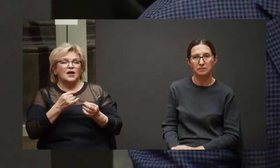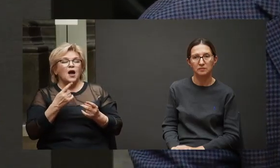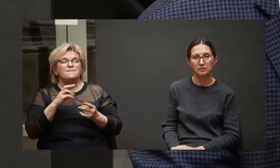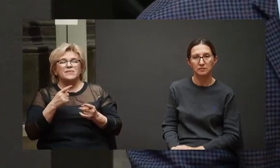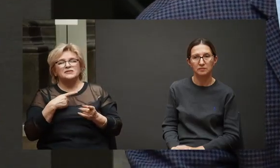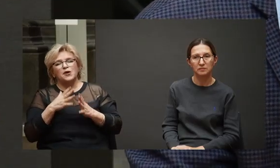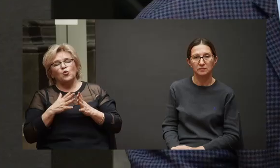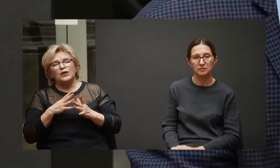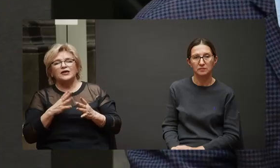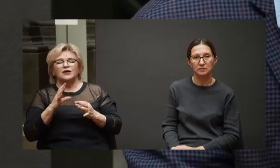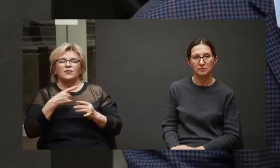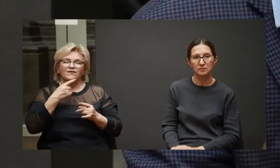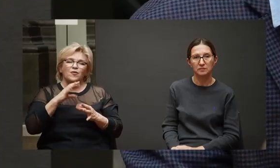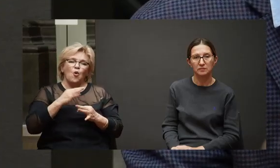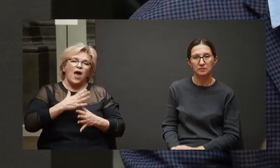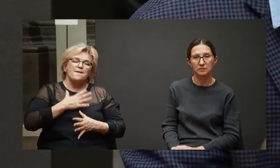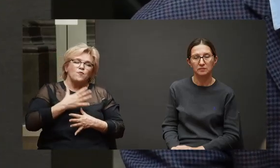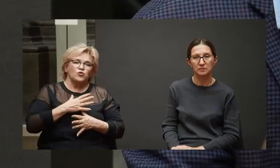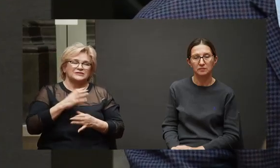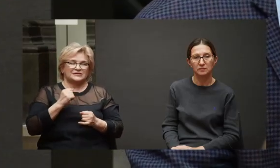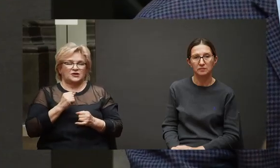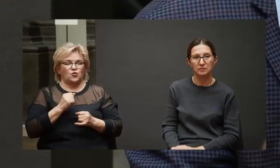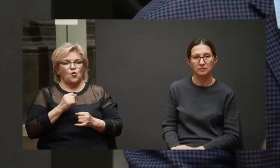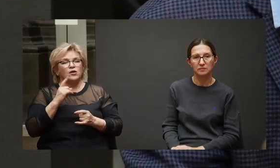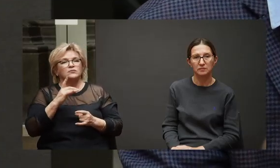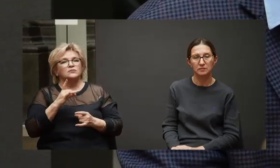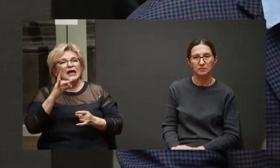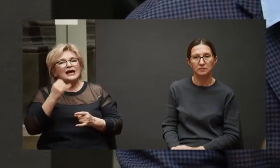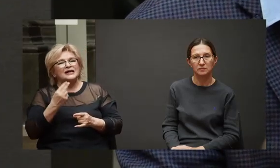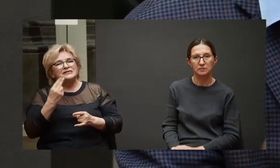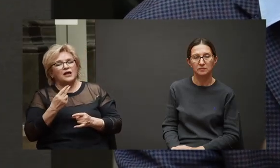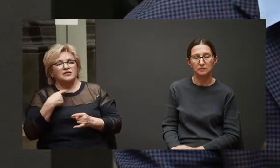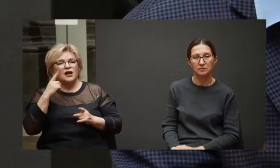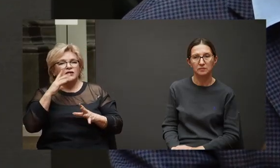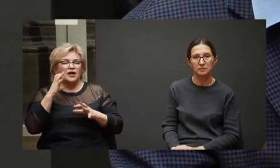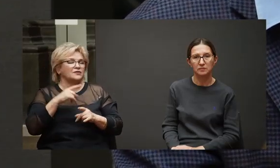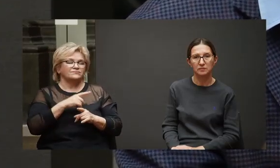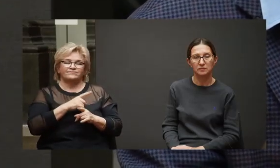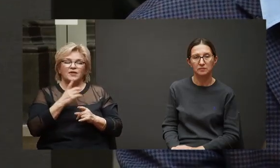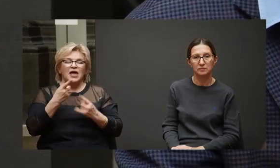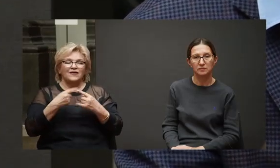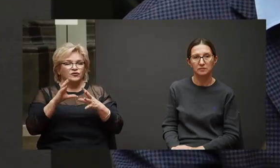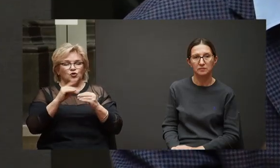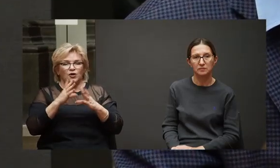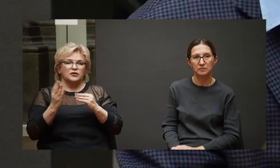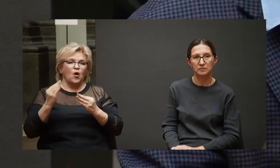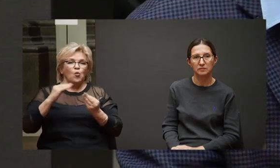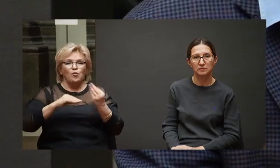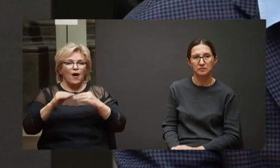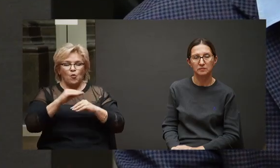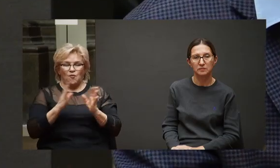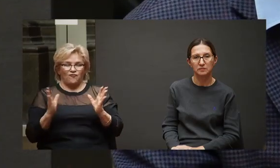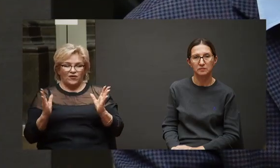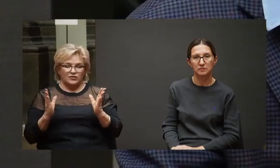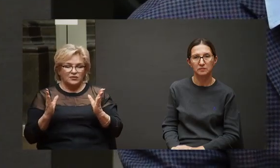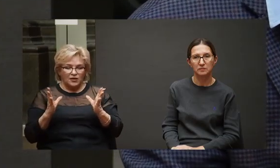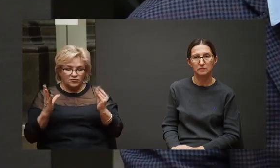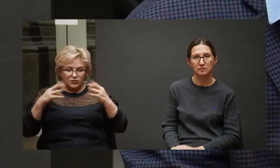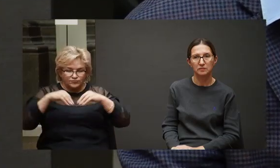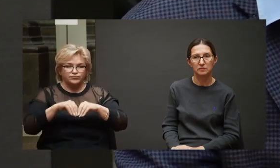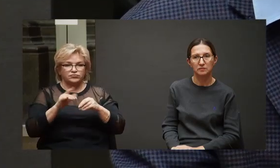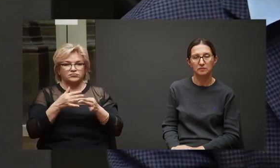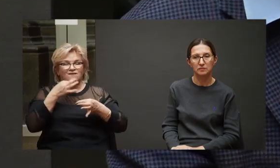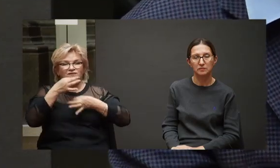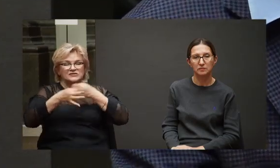спекулировали об эмоциях, к рациональному восприятию, и оно упаковывает свое высказывание в, ну,